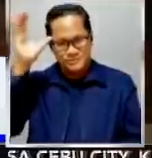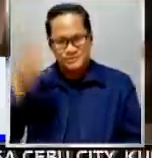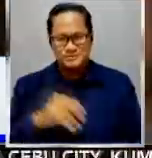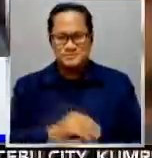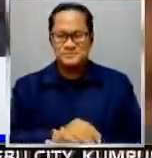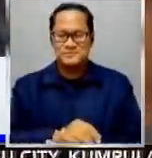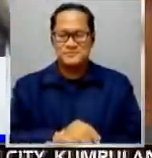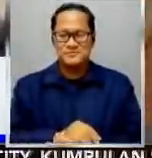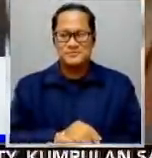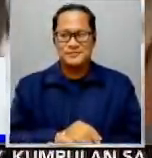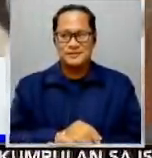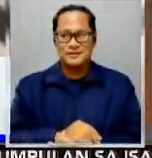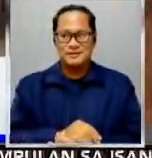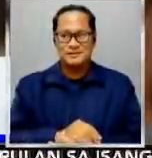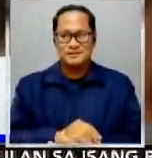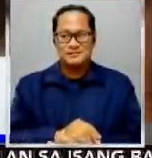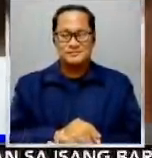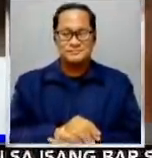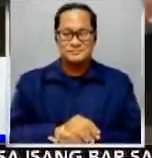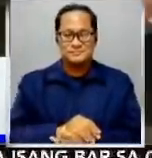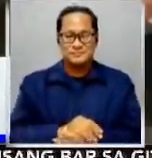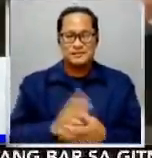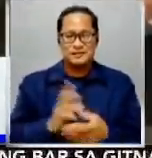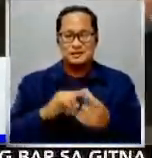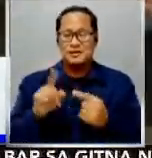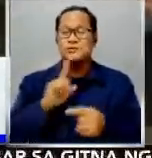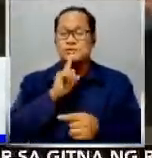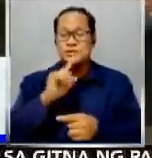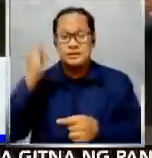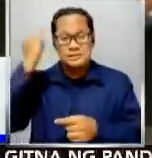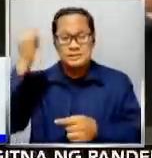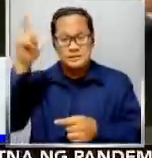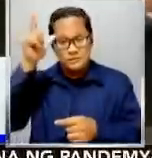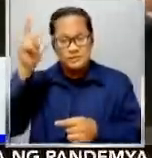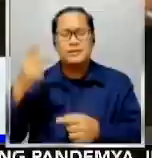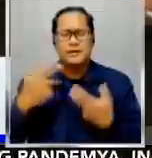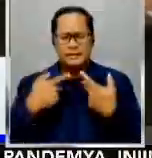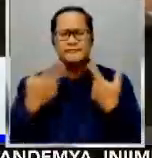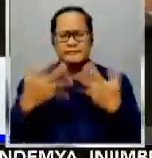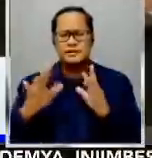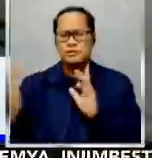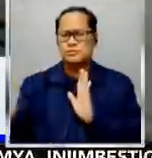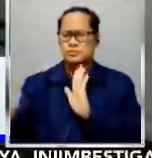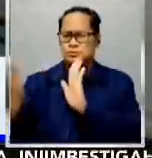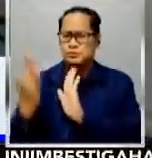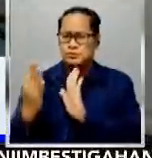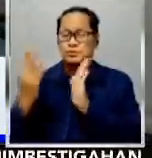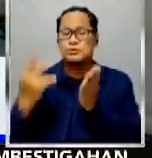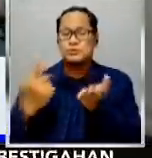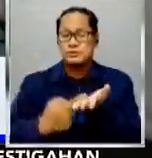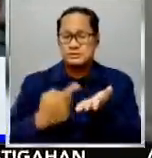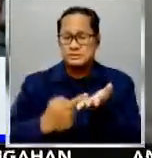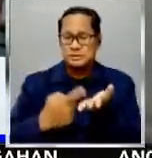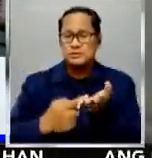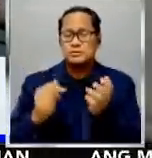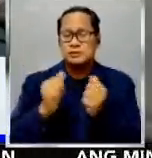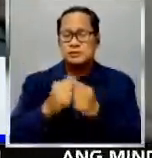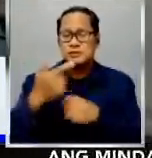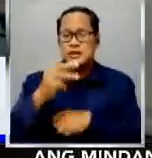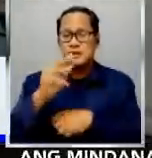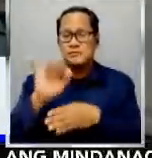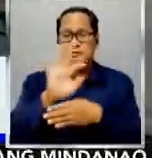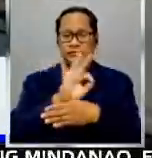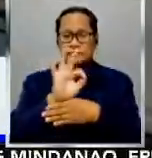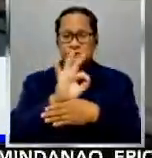Binanggit din ni Willie na nakipag-usap na si John Lloyd sa ilang GMA executives, kabilang si GMA Films President Attorney Annette Gozon Valdez